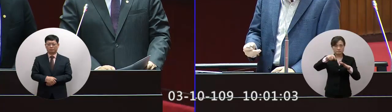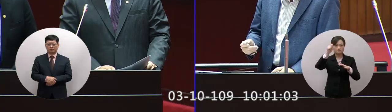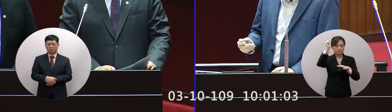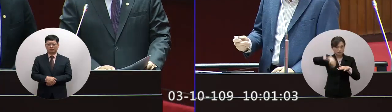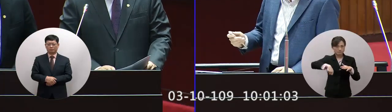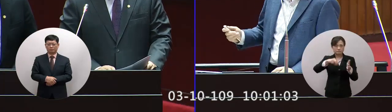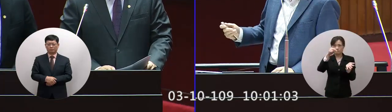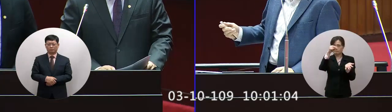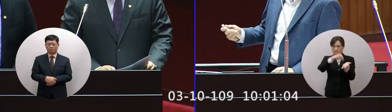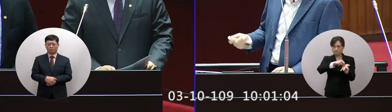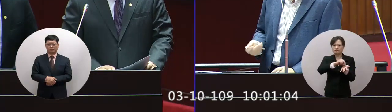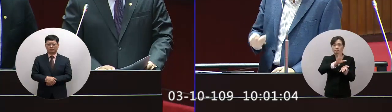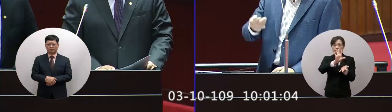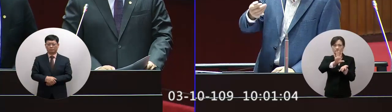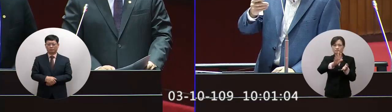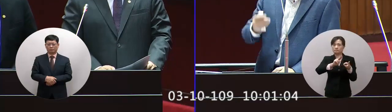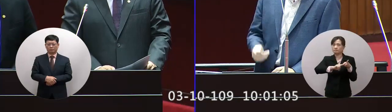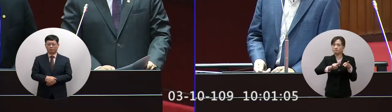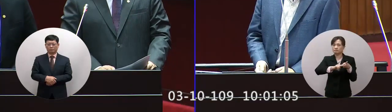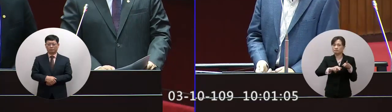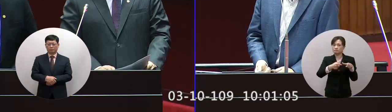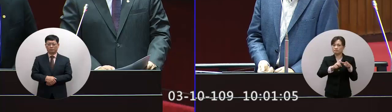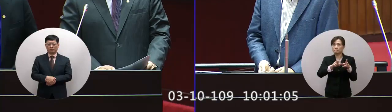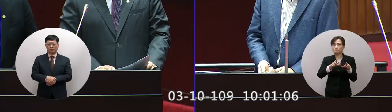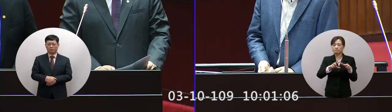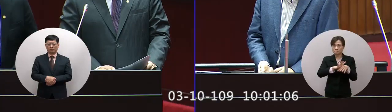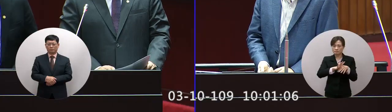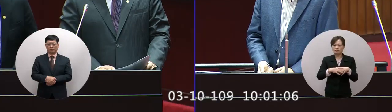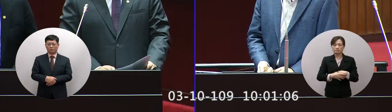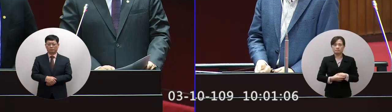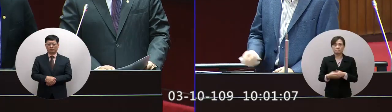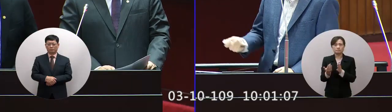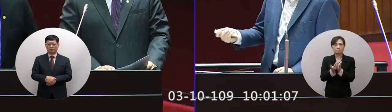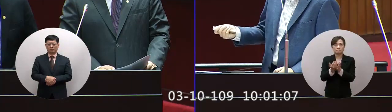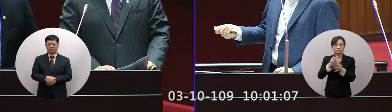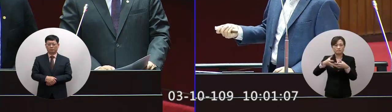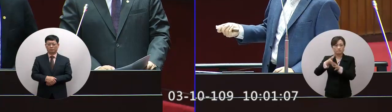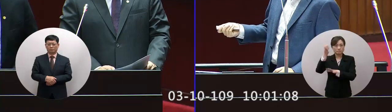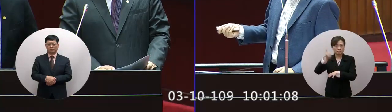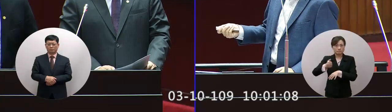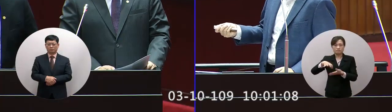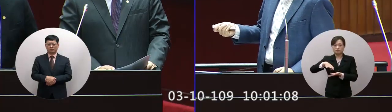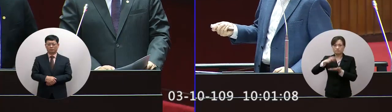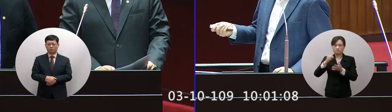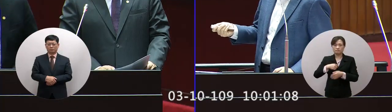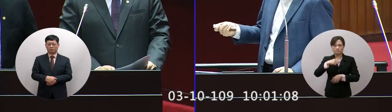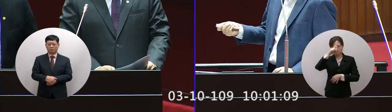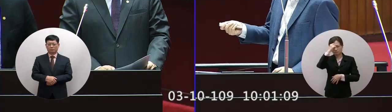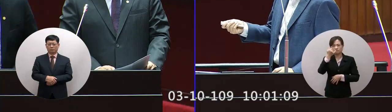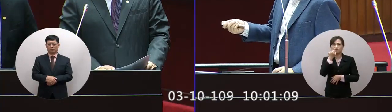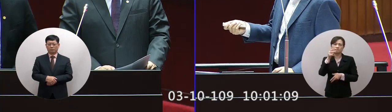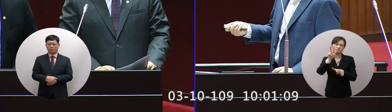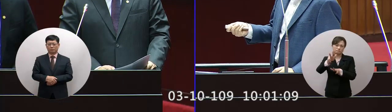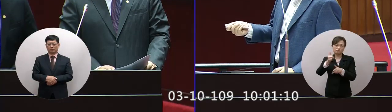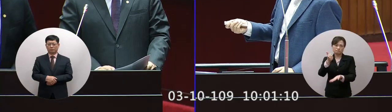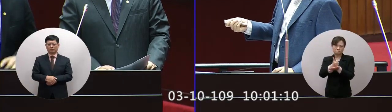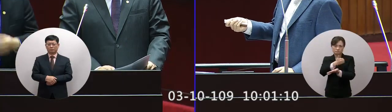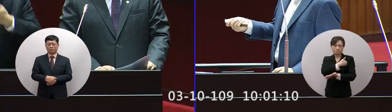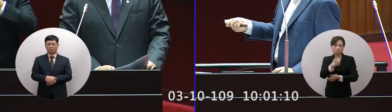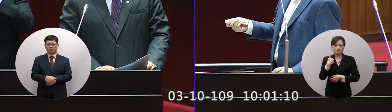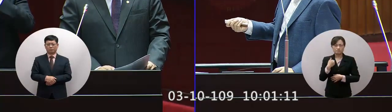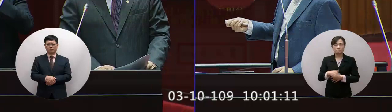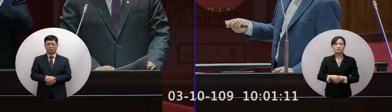号，那这边特别有写到就是刚刚我们部长所说的，但我真的希望能够落实了，就